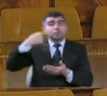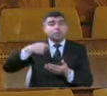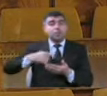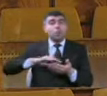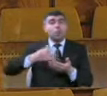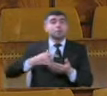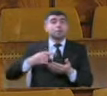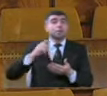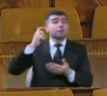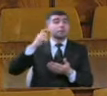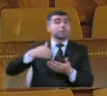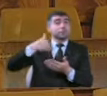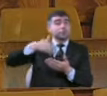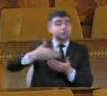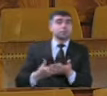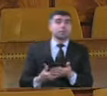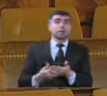المدرسي. النقل المدرسي كيحتاج